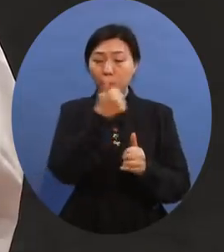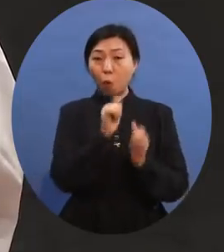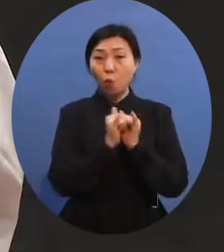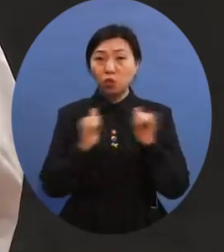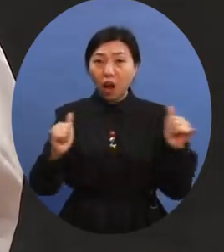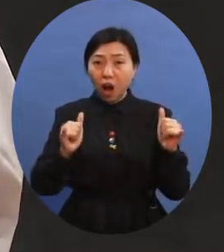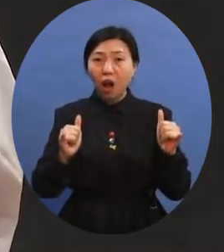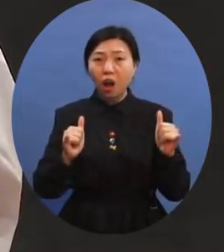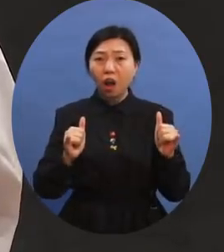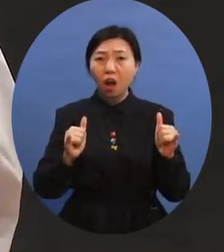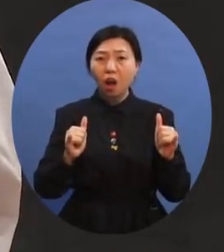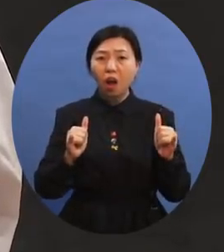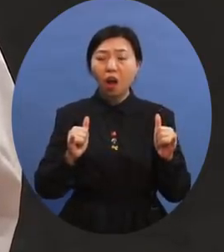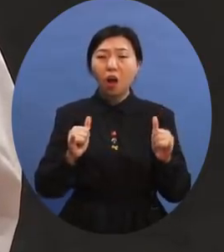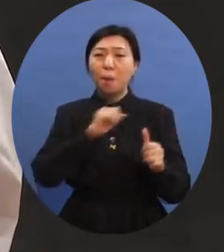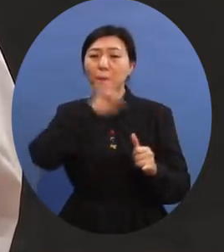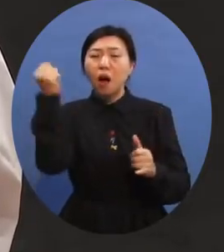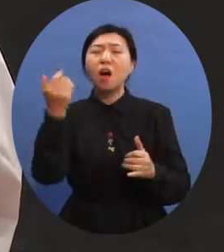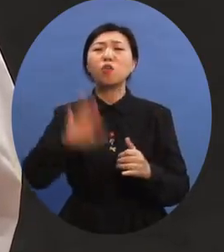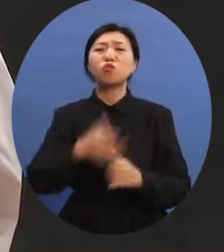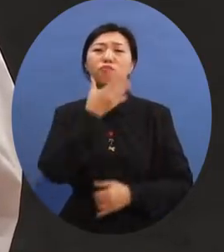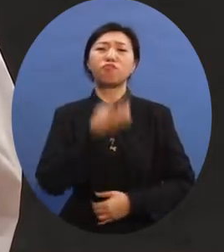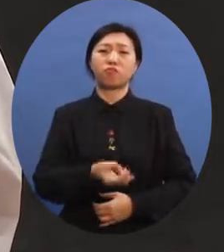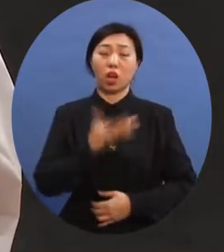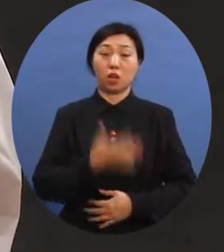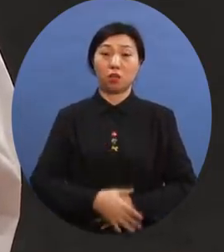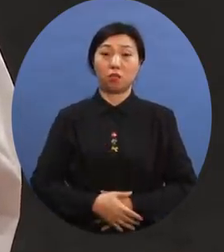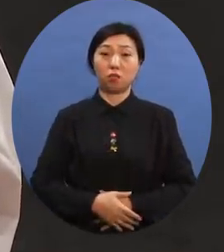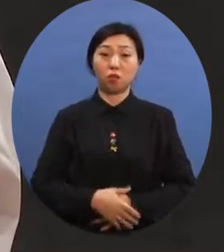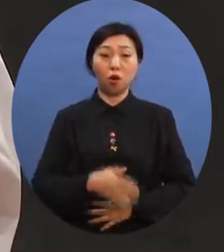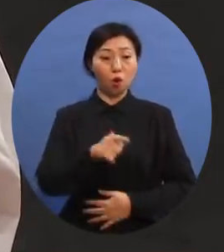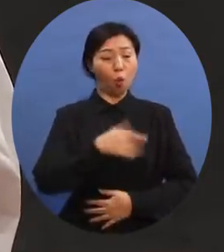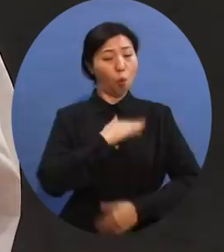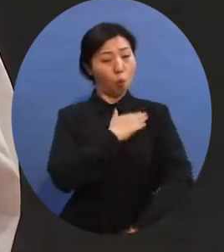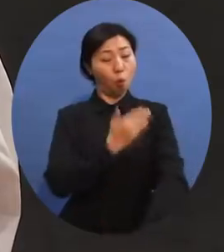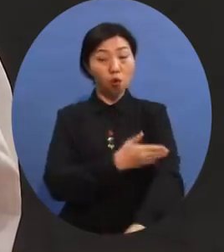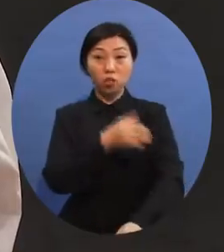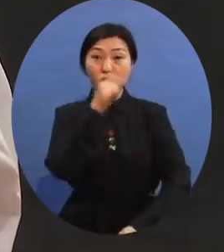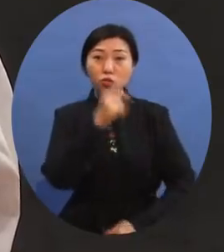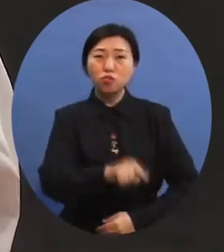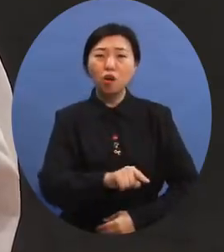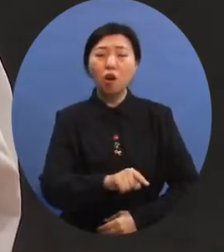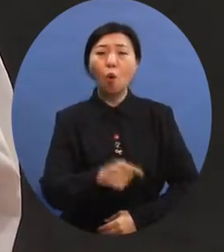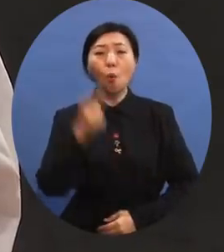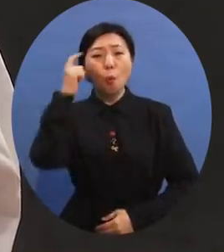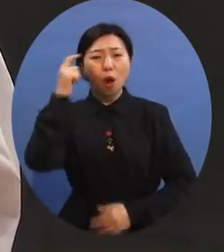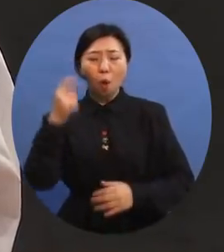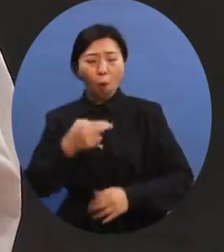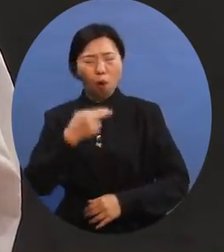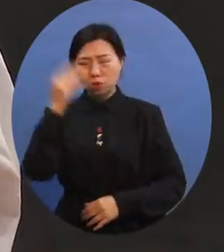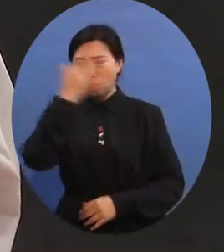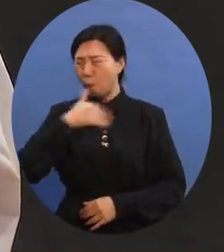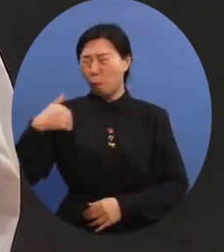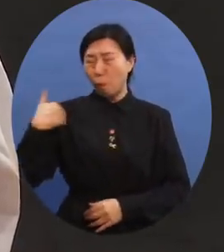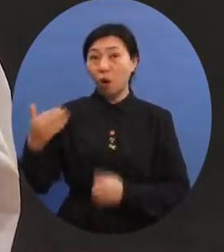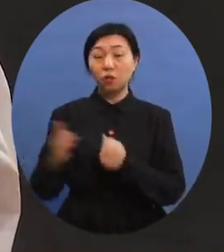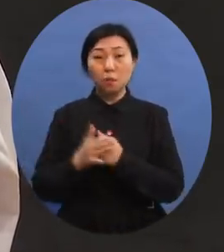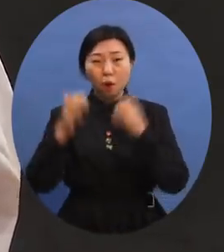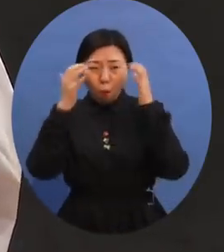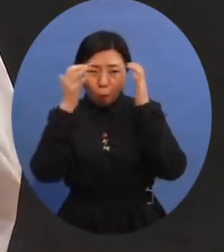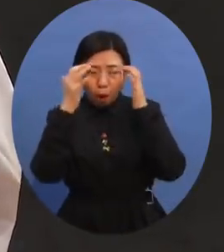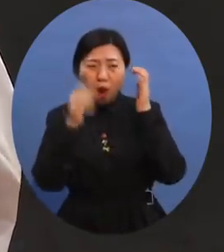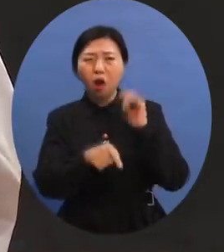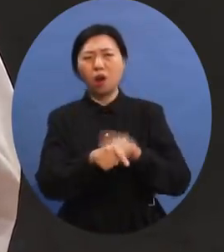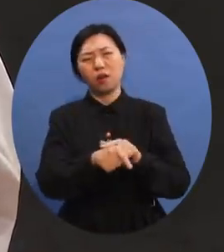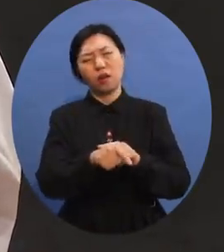정말 법률을 이런 권리가 우리에게 있는데 왜이 권리를 사람들이 몰라가 저 고생을 할까? 내가 이거를 이용해야 저